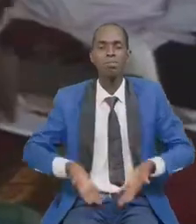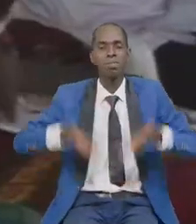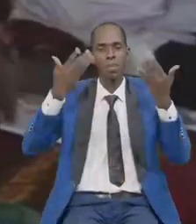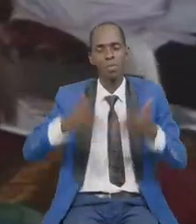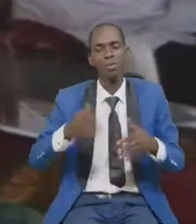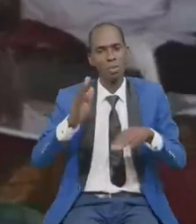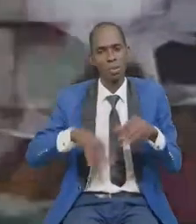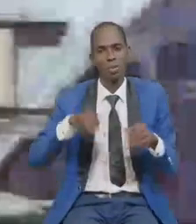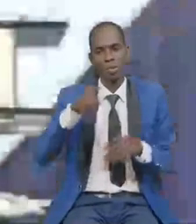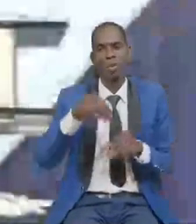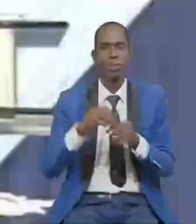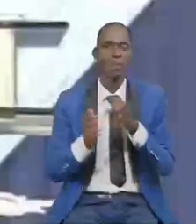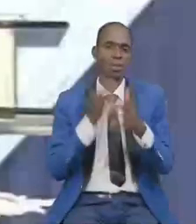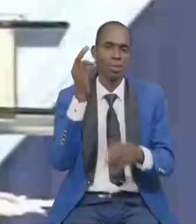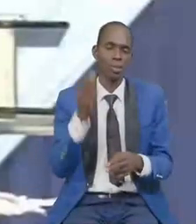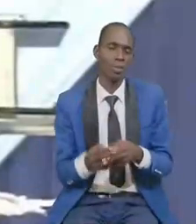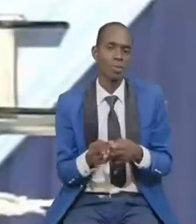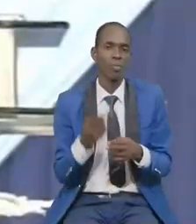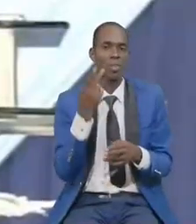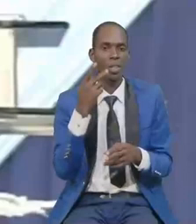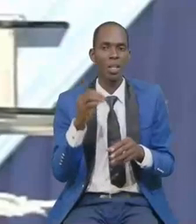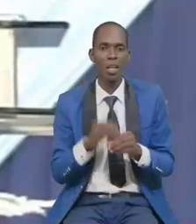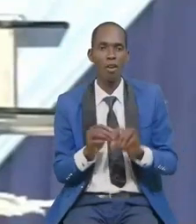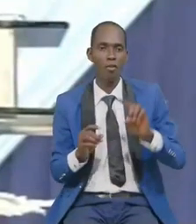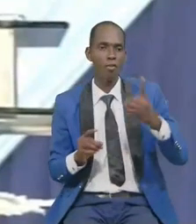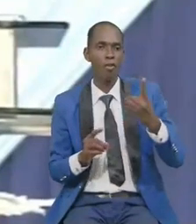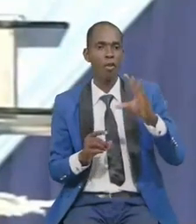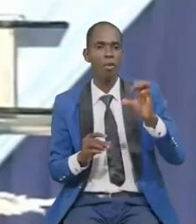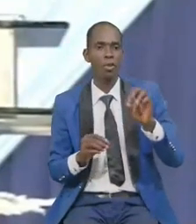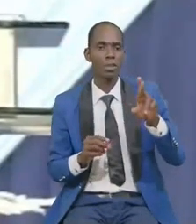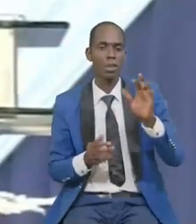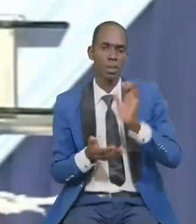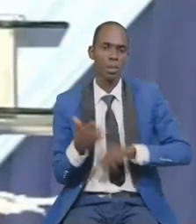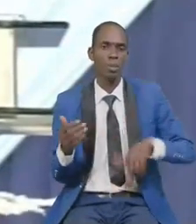Jésus. Parce qu'on nous dit en 1 Corinthiens 1:5.